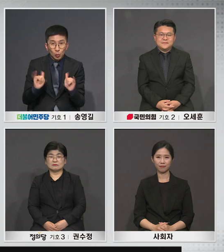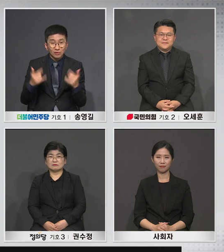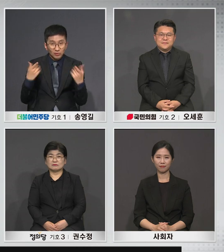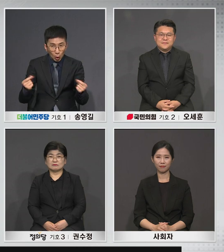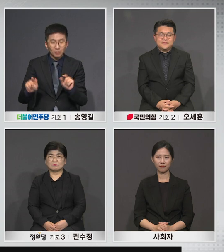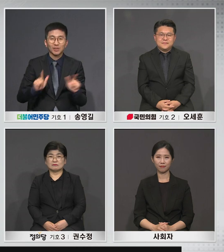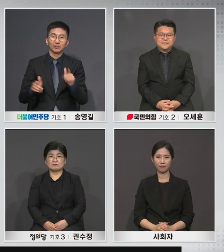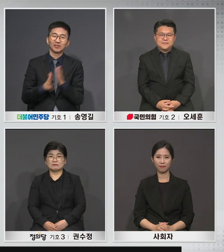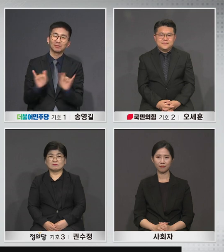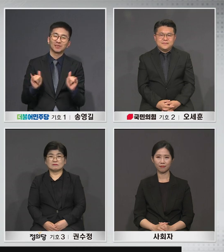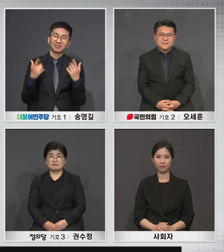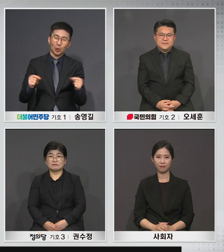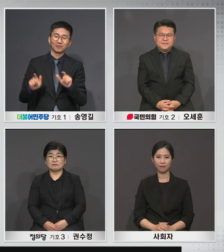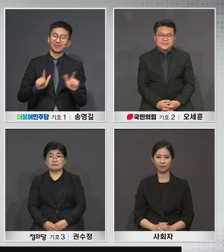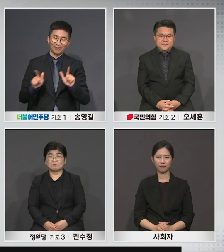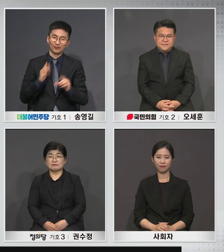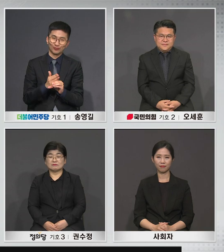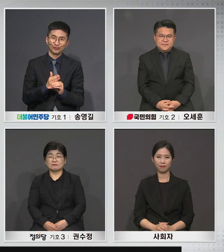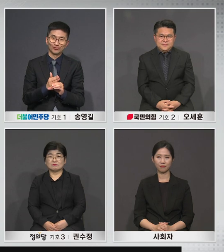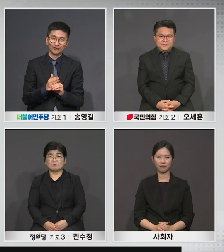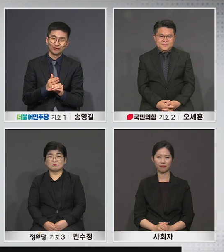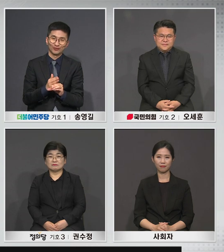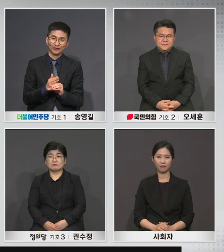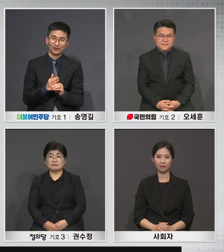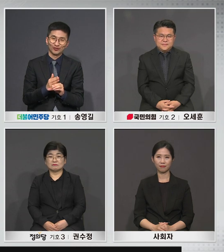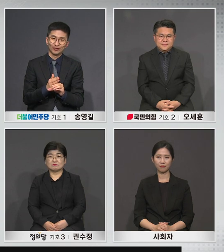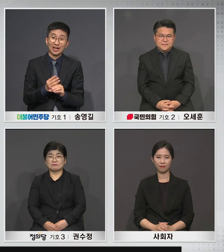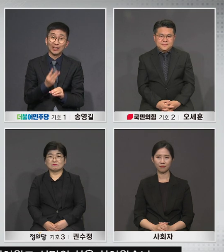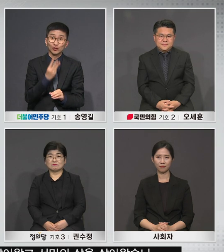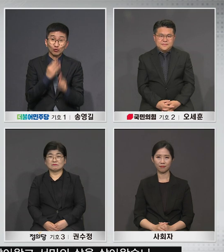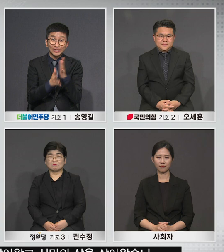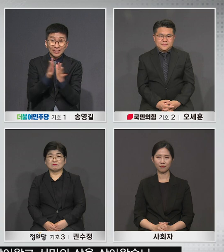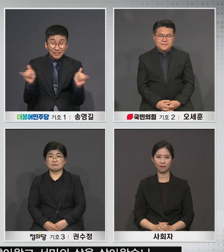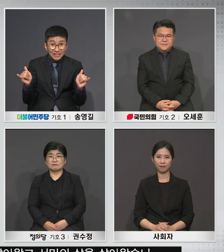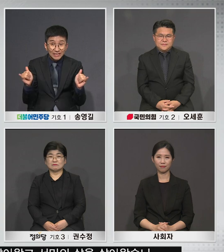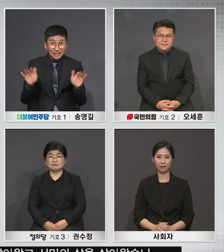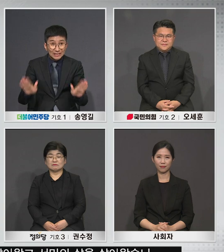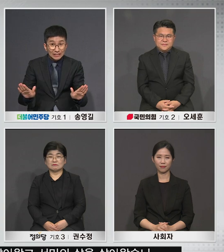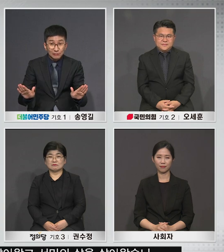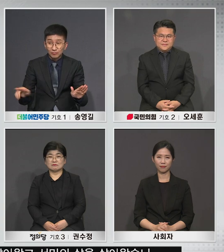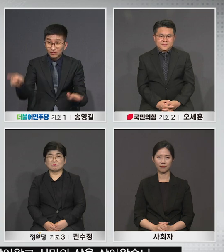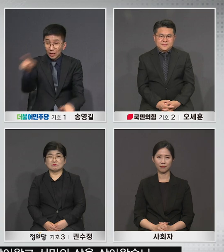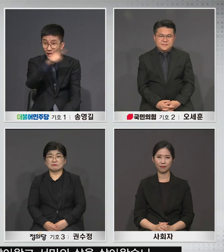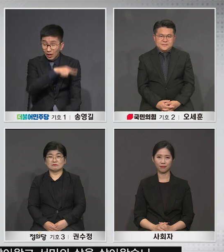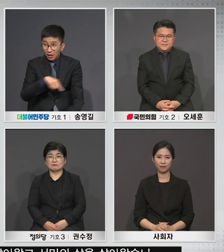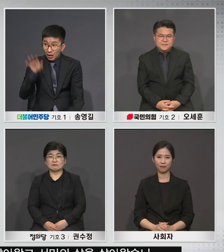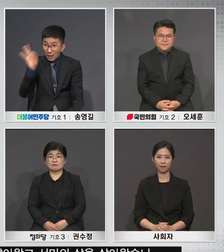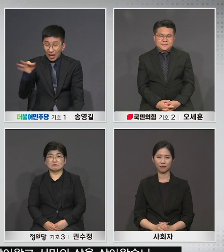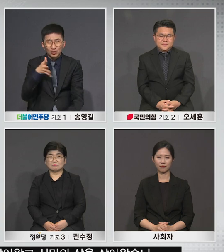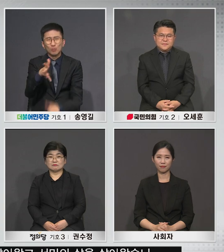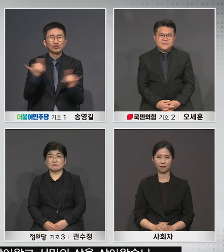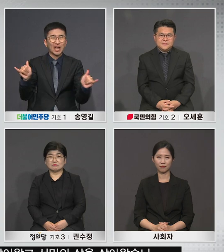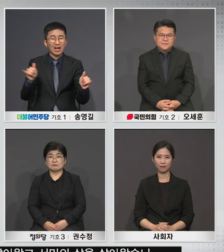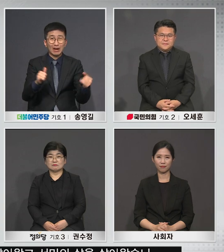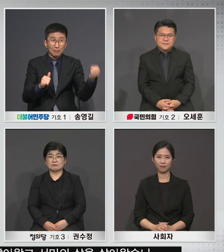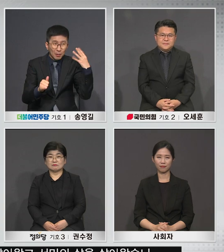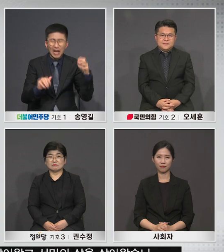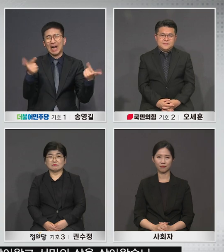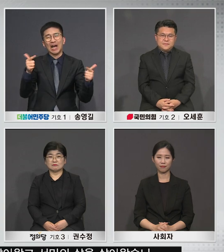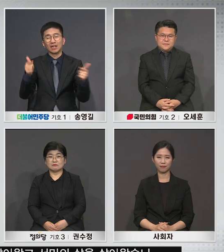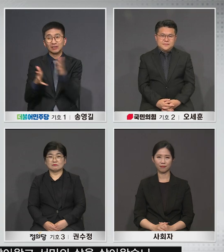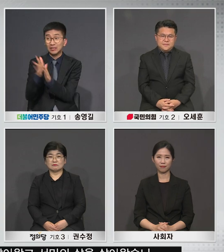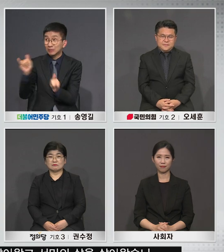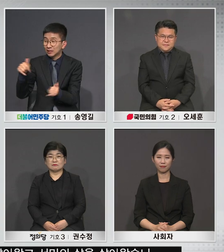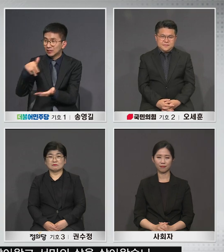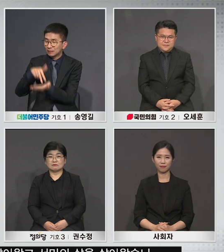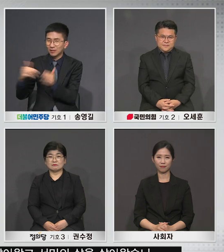지금까지 우리 서울의 시민들의 삶을 통할 때로 전문가들에게 아니라 시민들의 눈높이에서 행정을